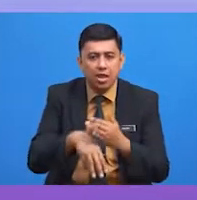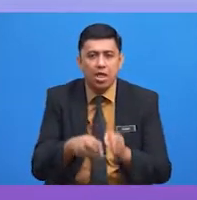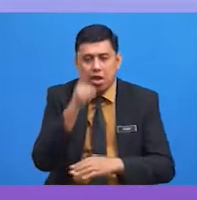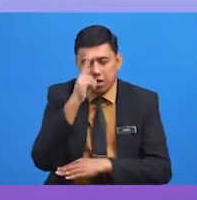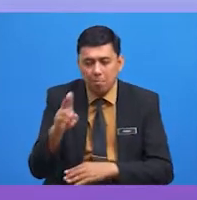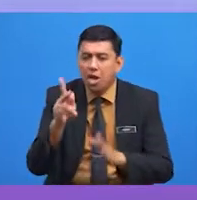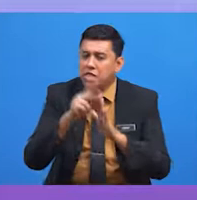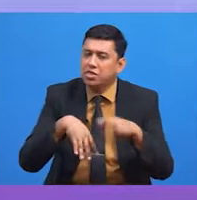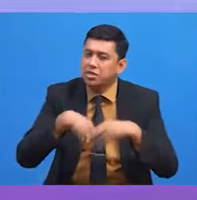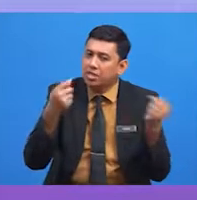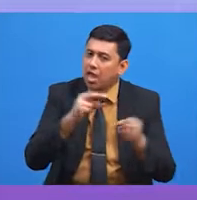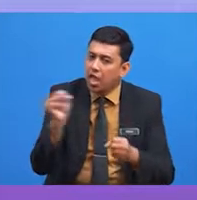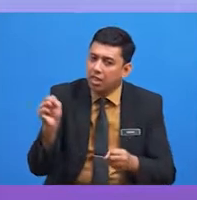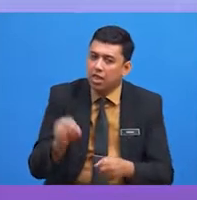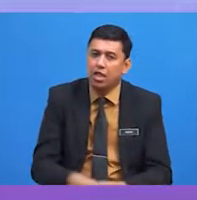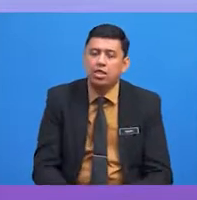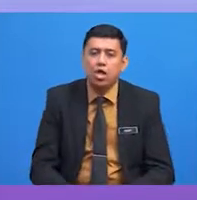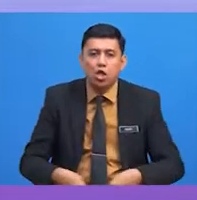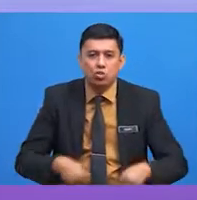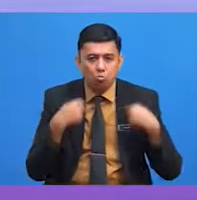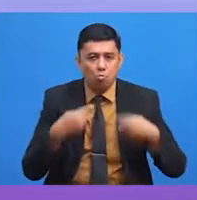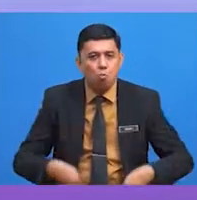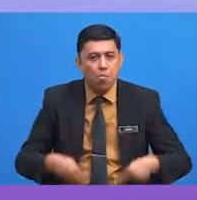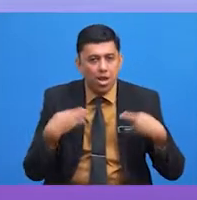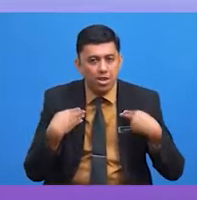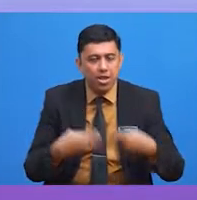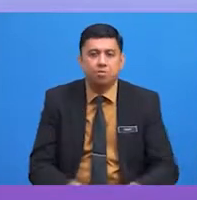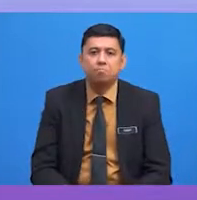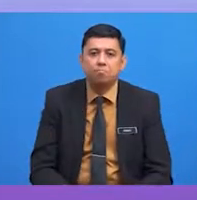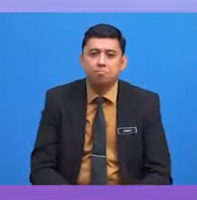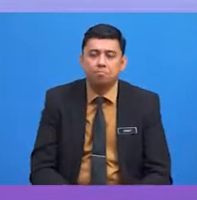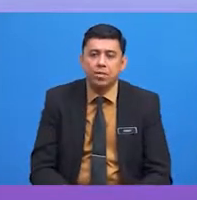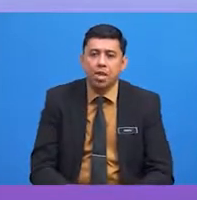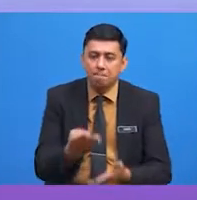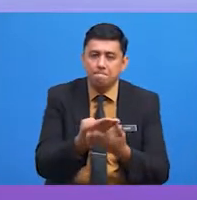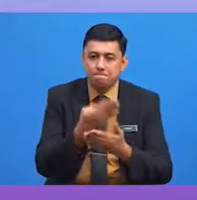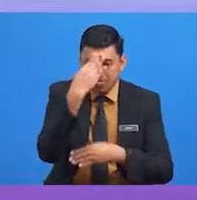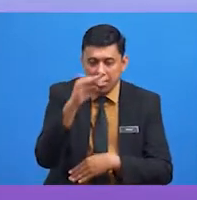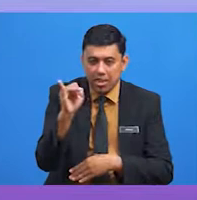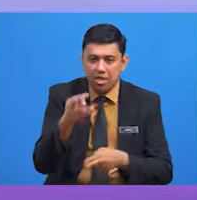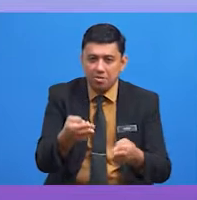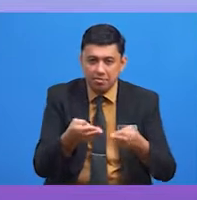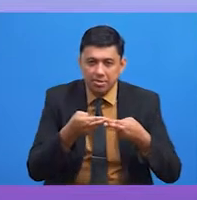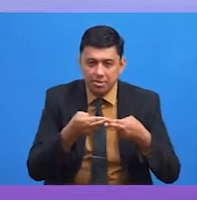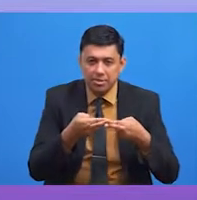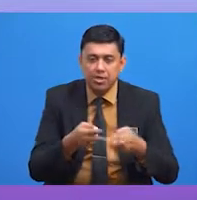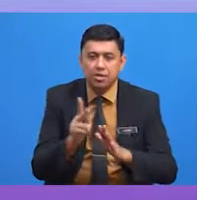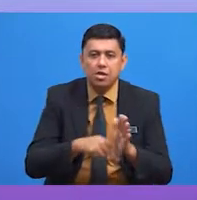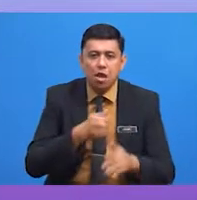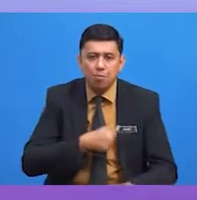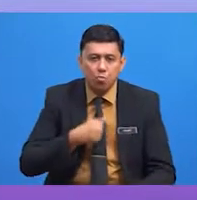badan, keberkatan rezeki, keampunan sebelum mati, rahmat pada kala